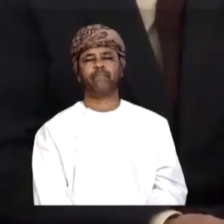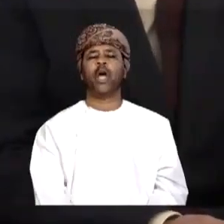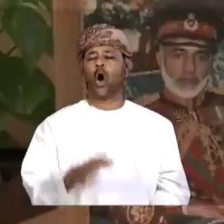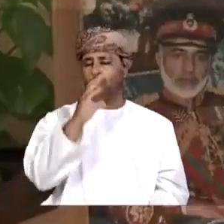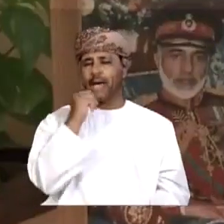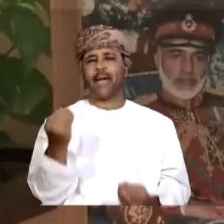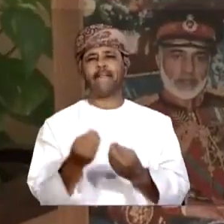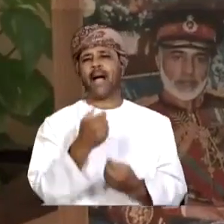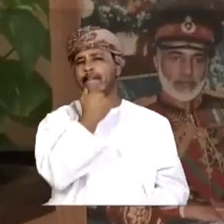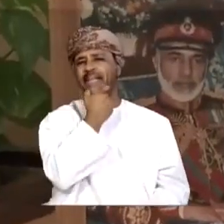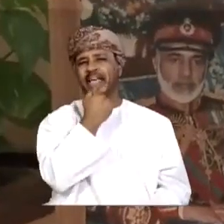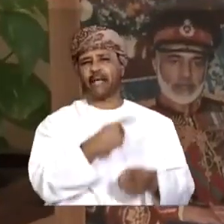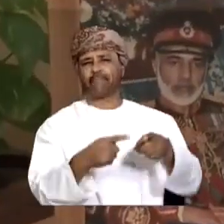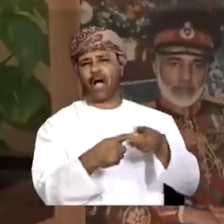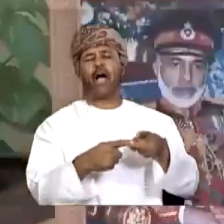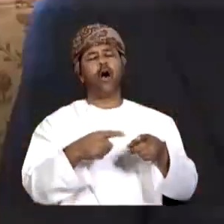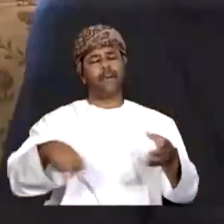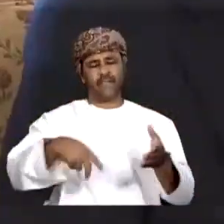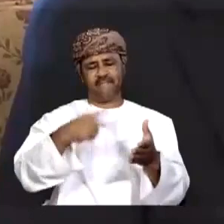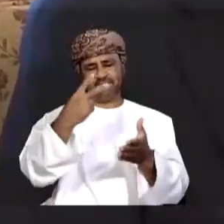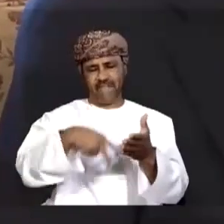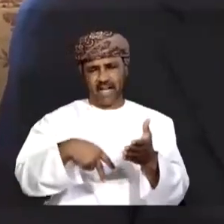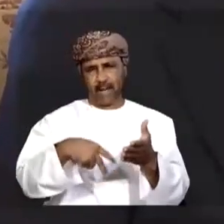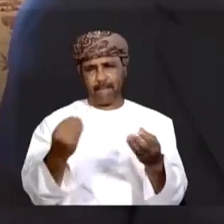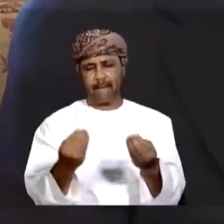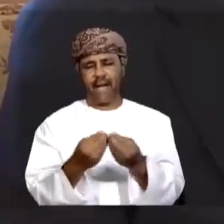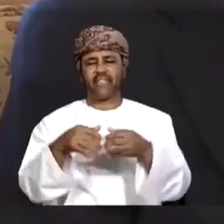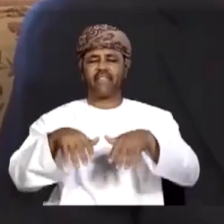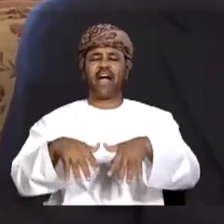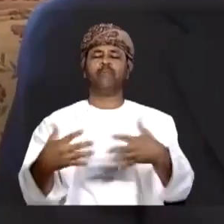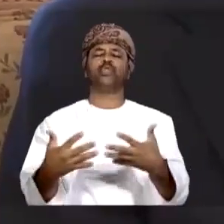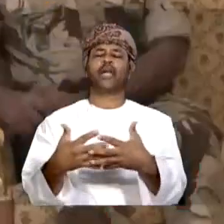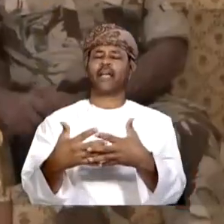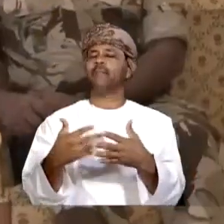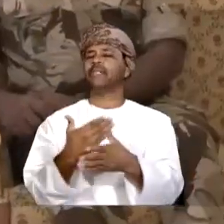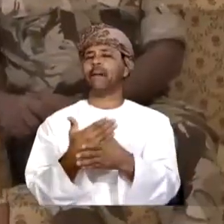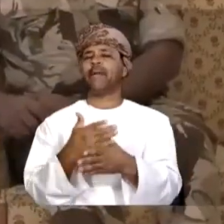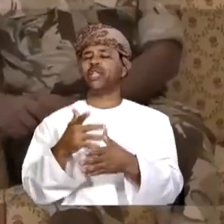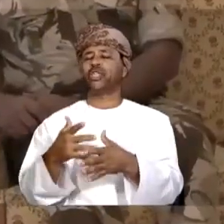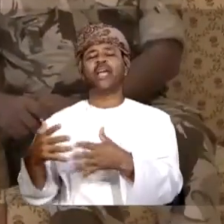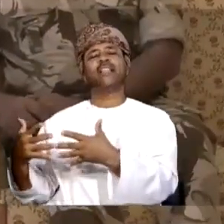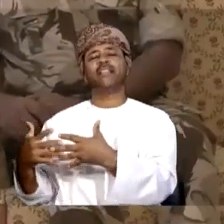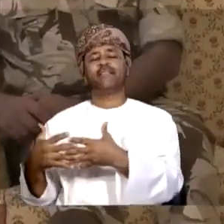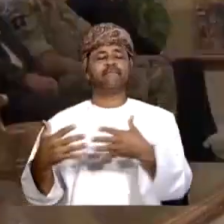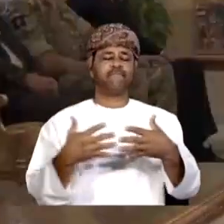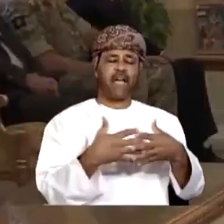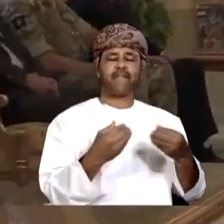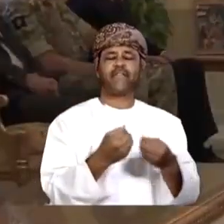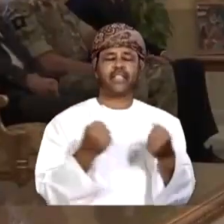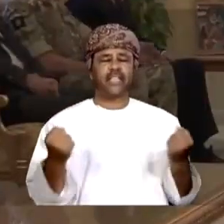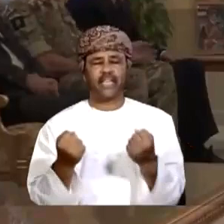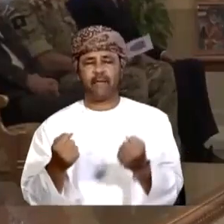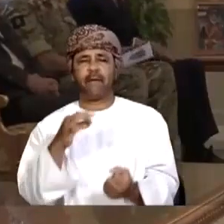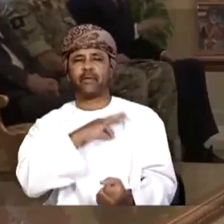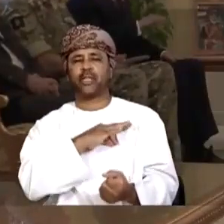السلطنة والمملكة المتحدة تتفقان على إبرام اتفاقية دفاع مشترك لتأطير التزام دفاعي وتدريبي لتحقيق